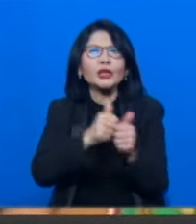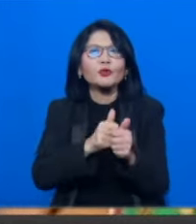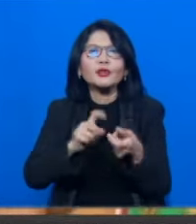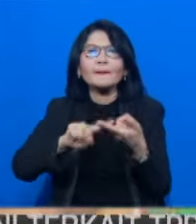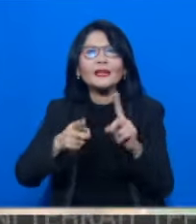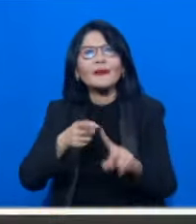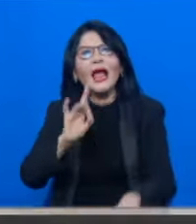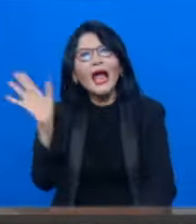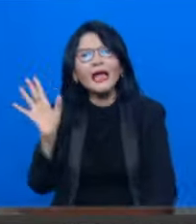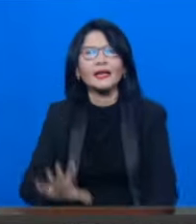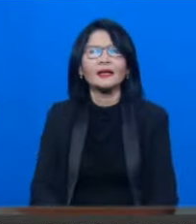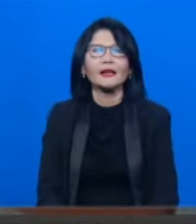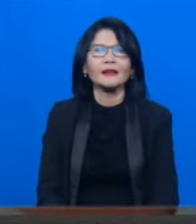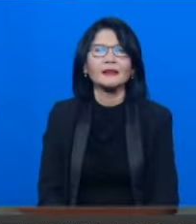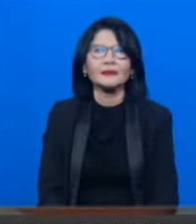kesana.